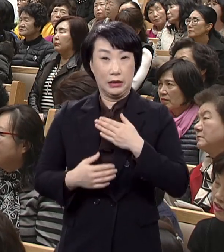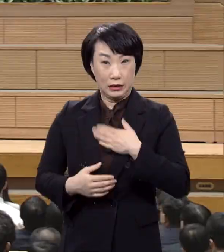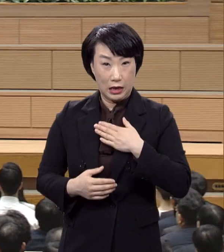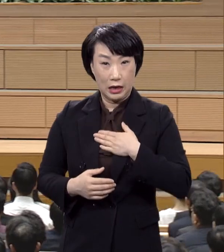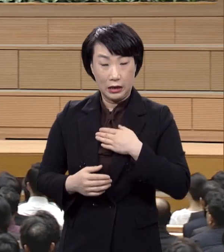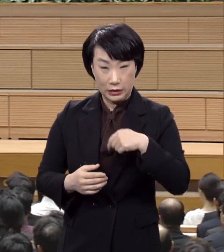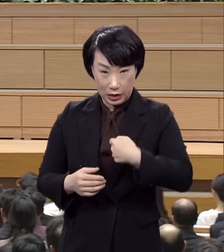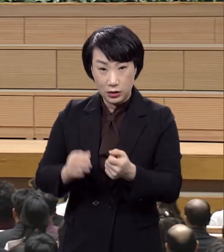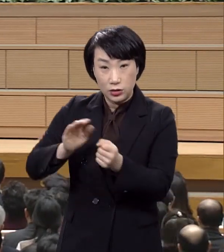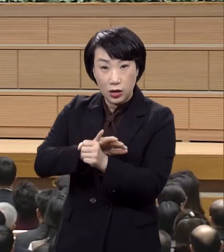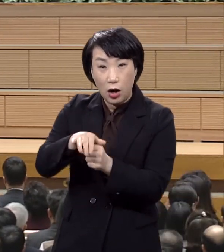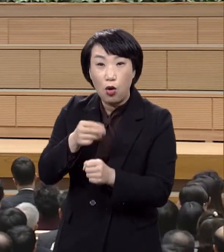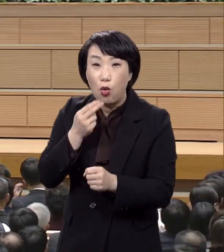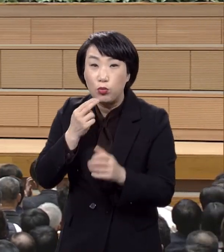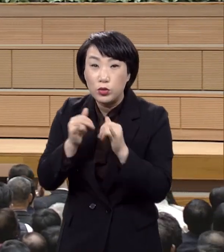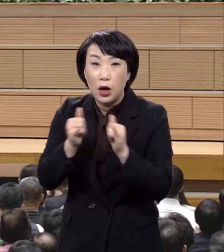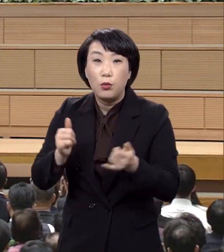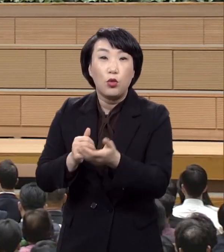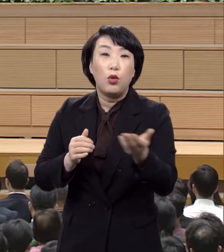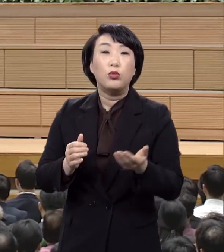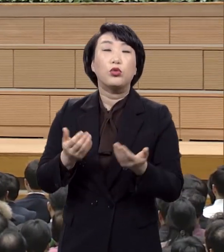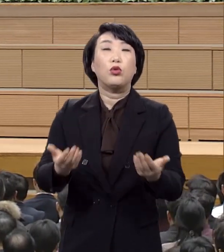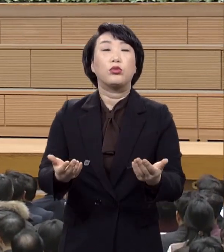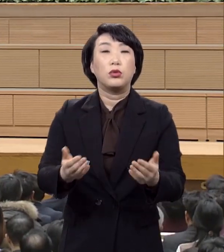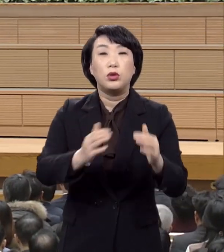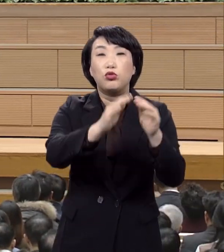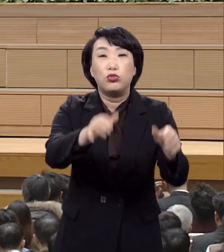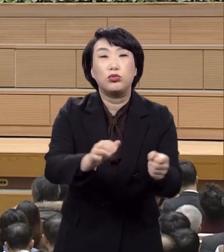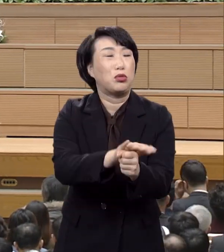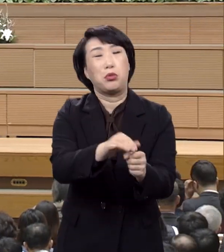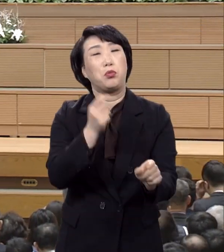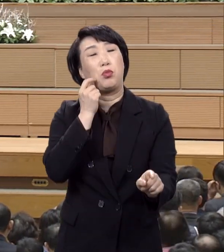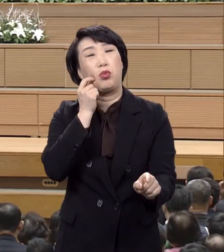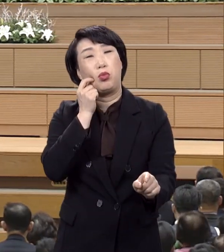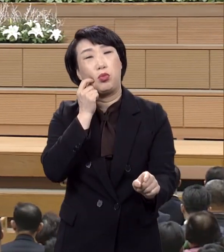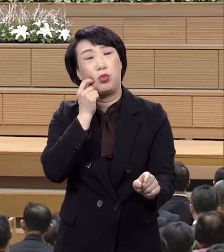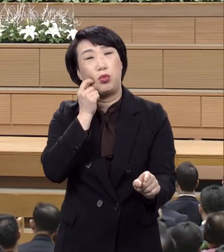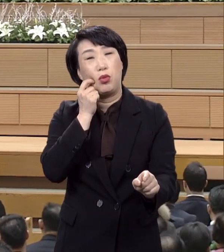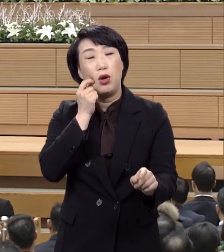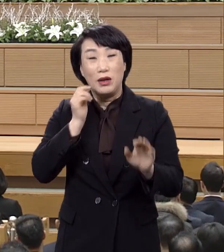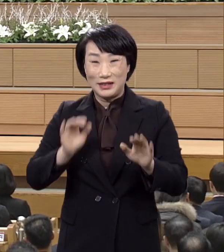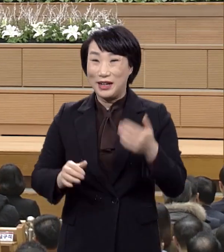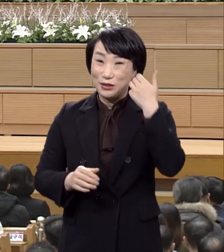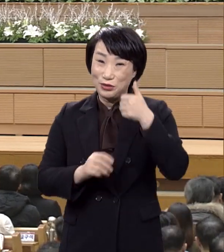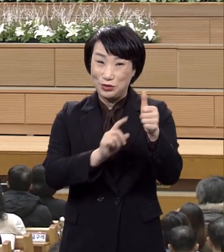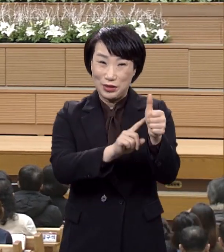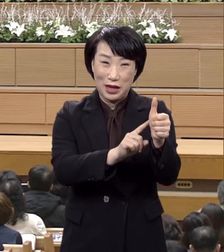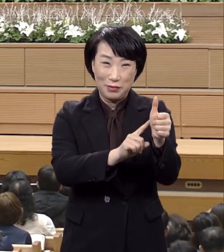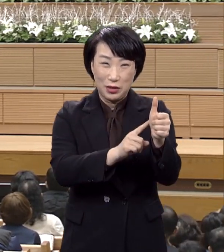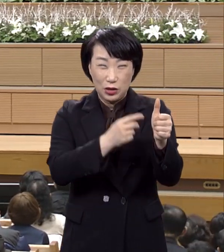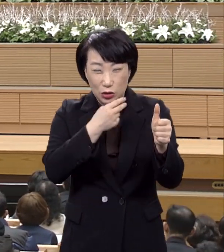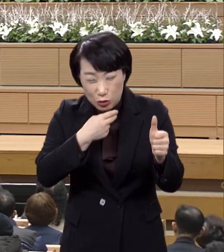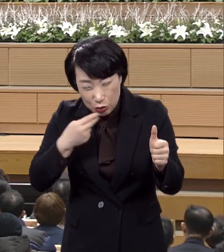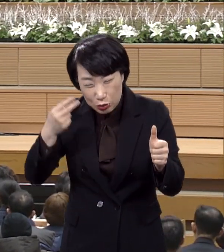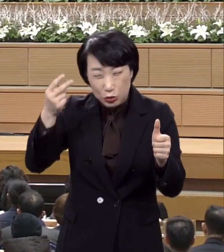나를 사랑하지 않는 자는 이웃도 사랑하지 않아요. 어떤 사람이 술을